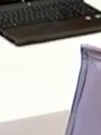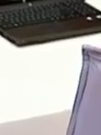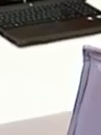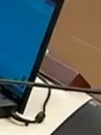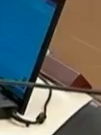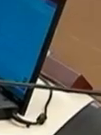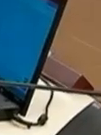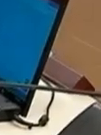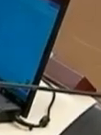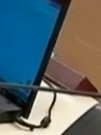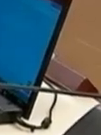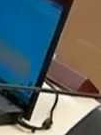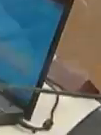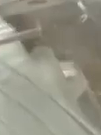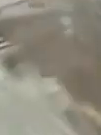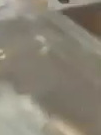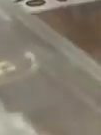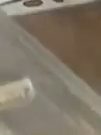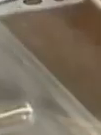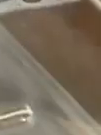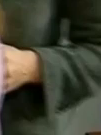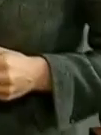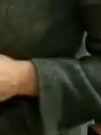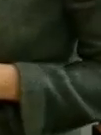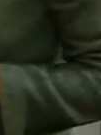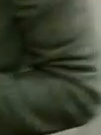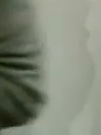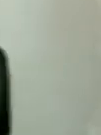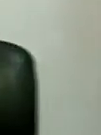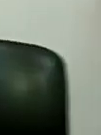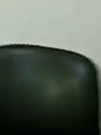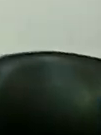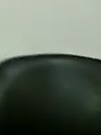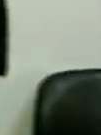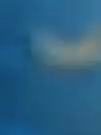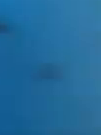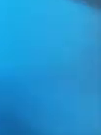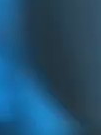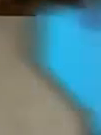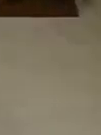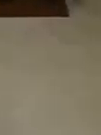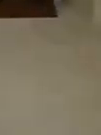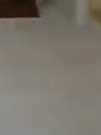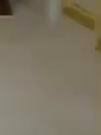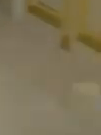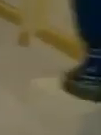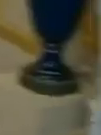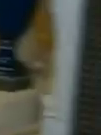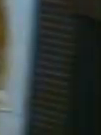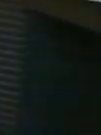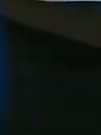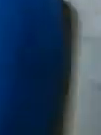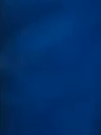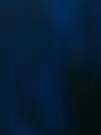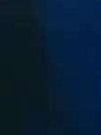მოსამართლეთა შერჩევის კრიტერიუმებზე ორი ჯგუფი იმუშავებს: შეხვედრა და არამოსამართლე წევრების მოთხოვნა. ირაკლი კობახიძის